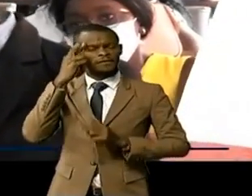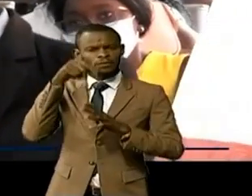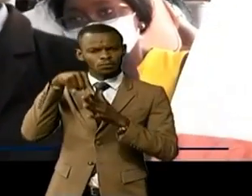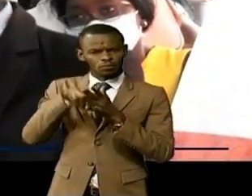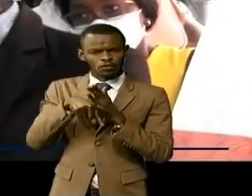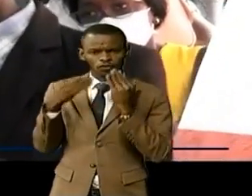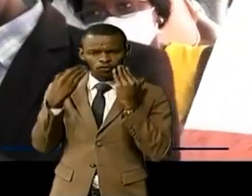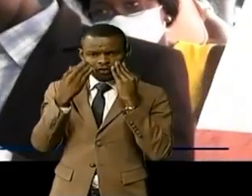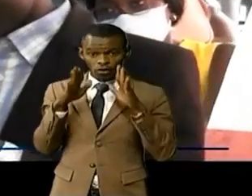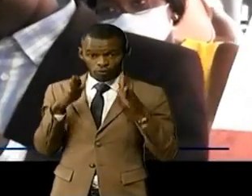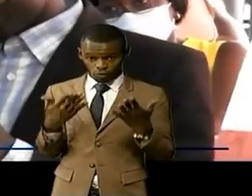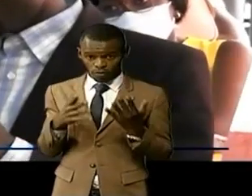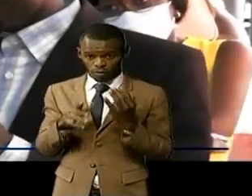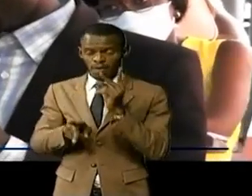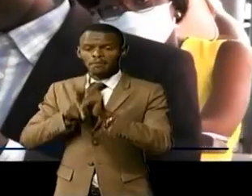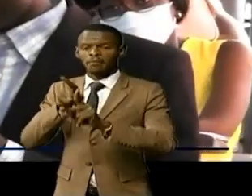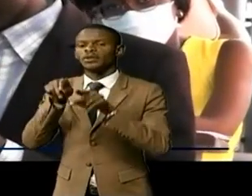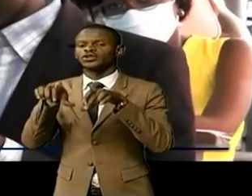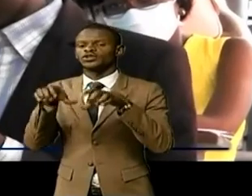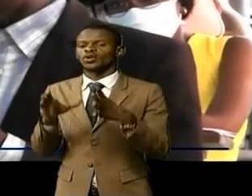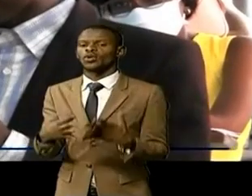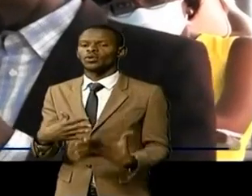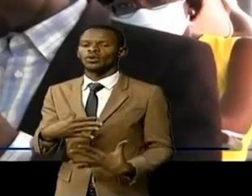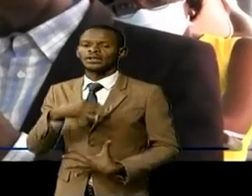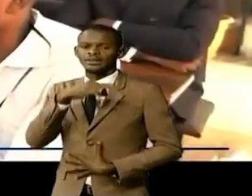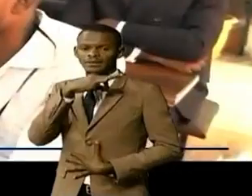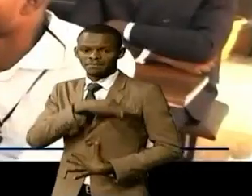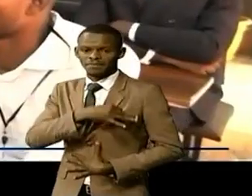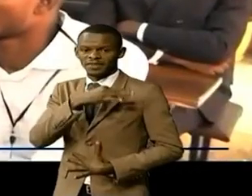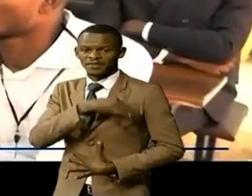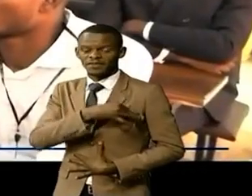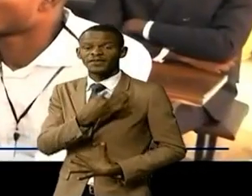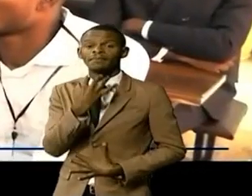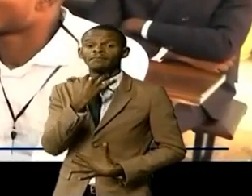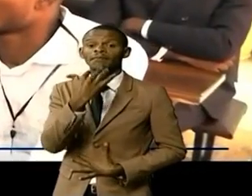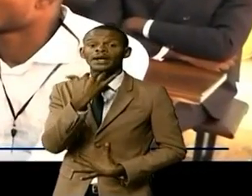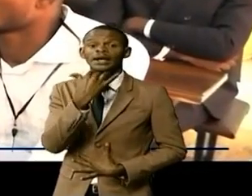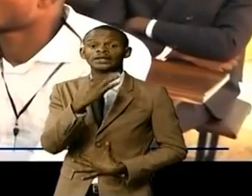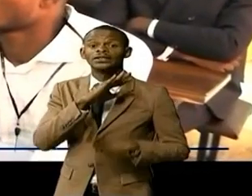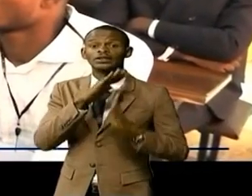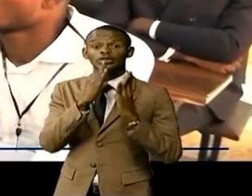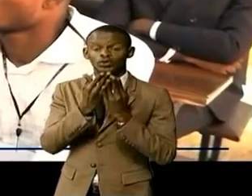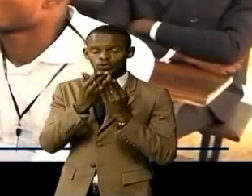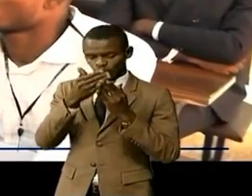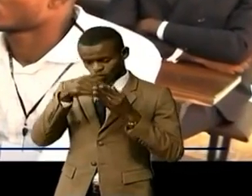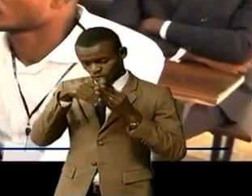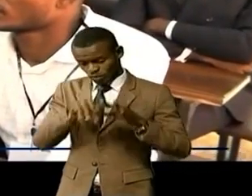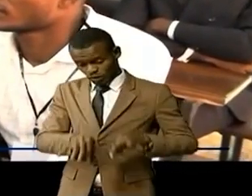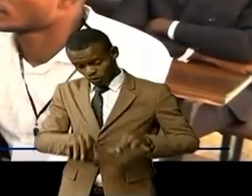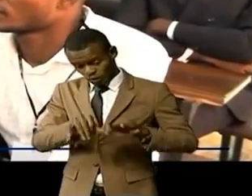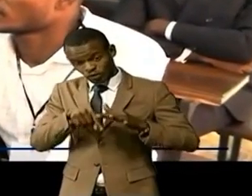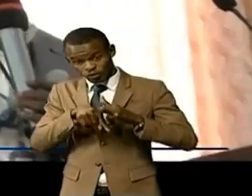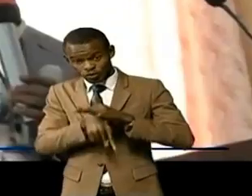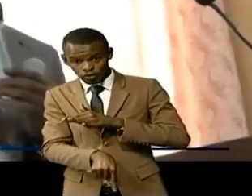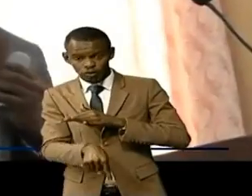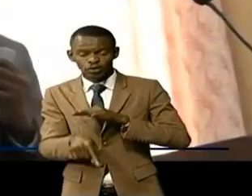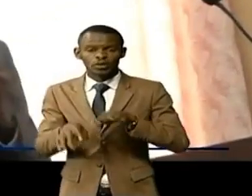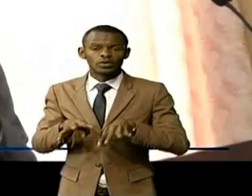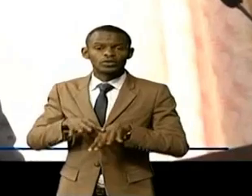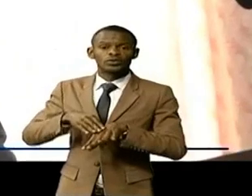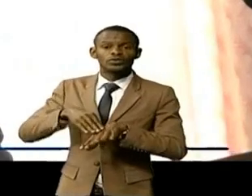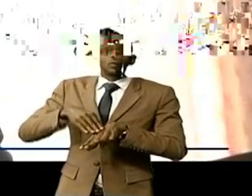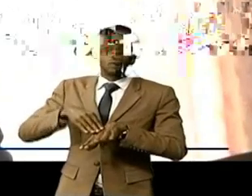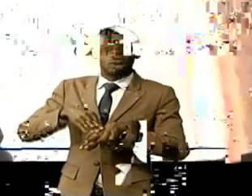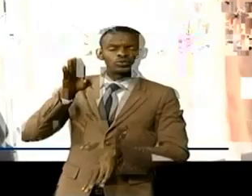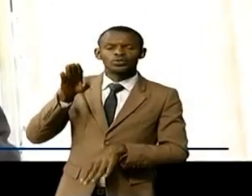population congolaise de toutes les richesses contenues dans son sol et sous-sol. Au cours de ces assises de 2 jours, des propositions